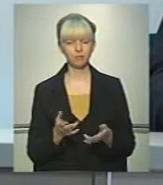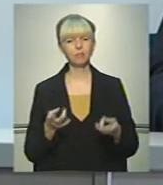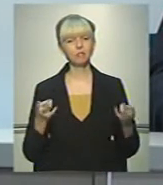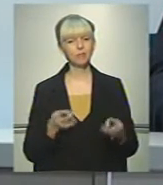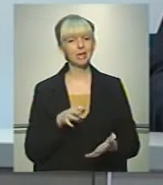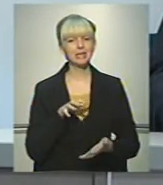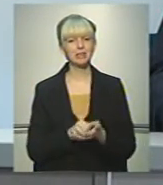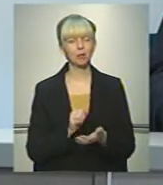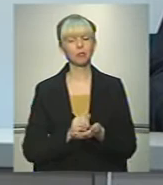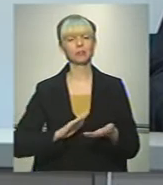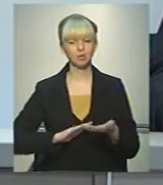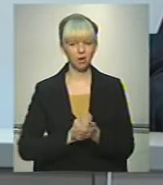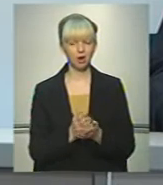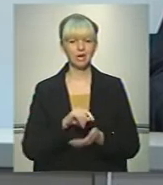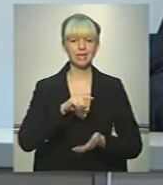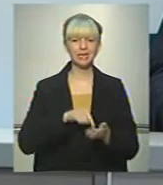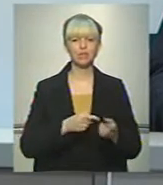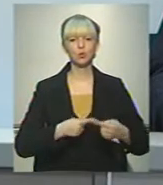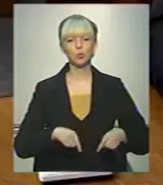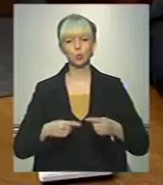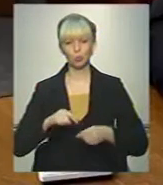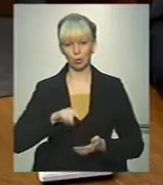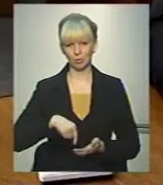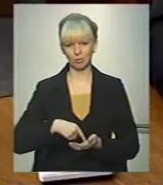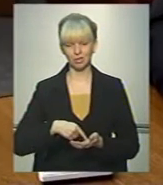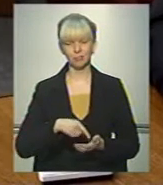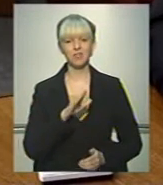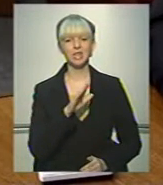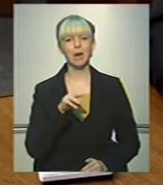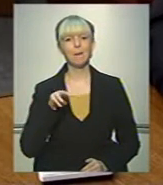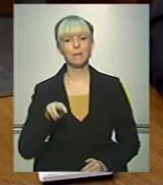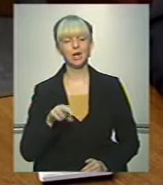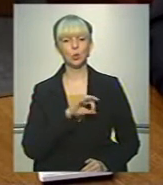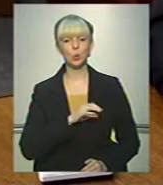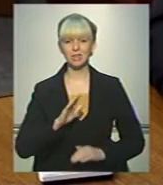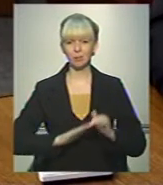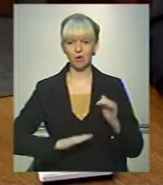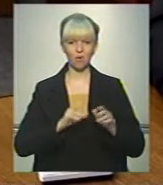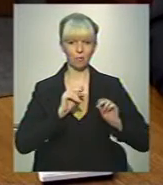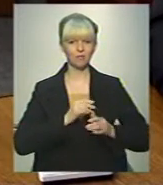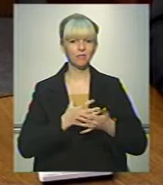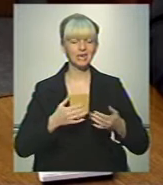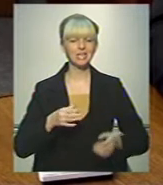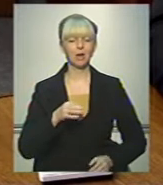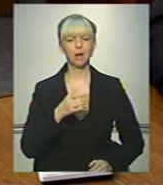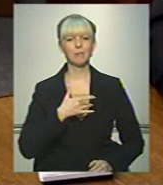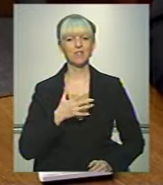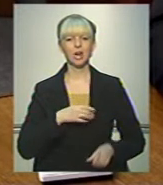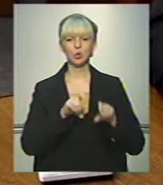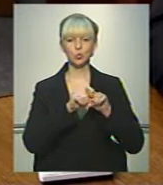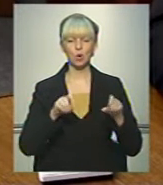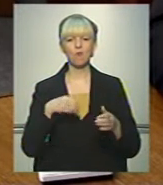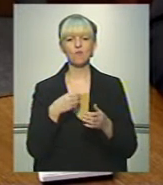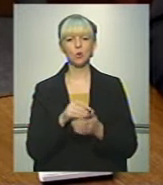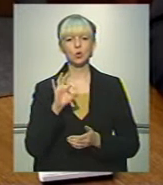Потрібно займатися якісно інфраструктурою міста. Віталій Михайлішин – юрист за фахом, працював у різних приватних структурах та